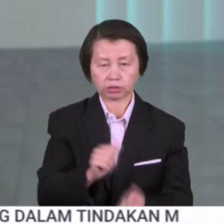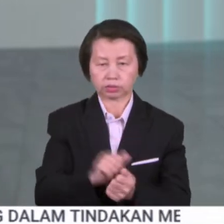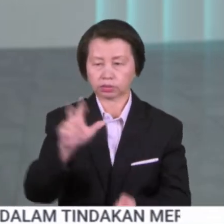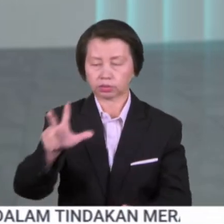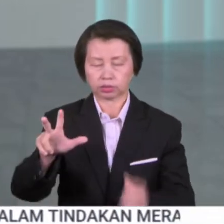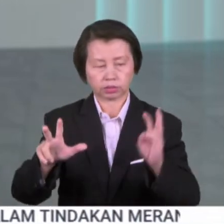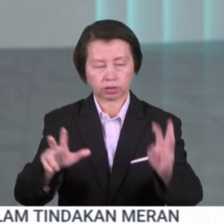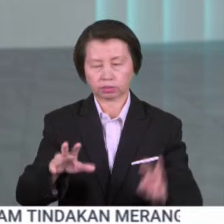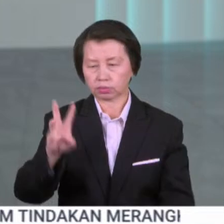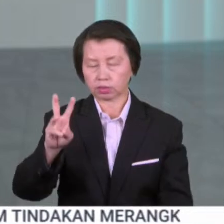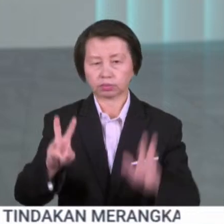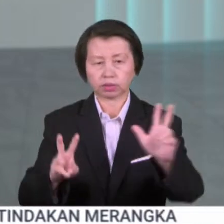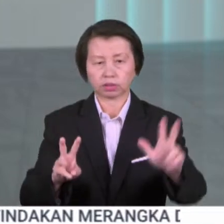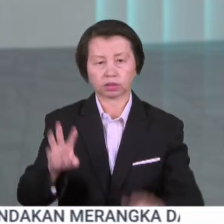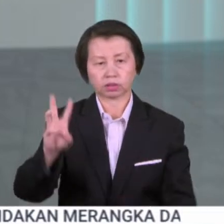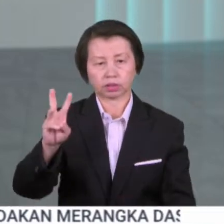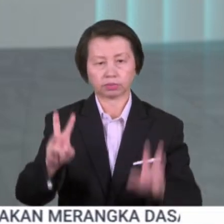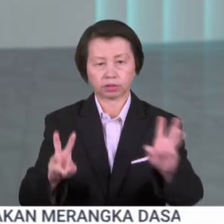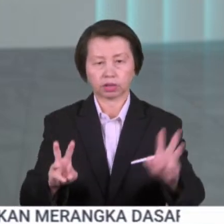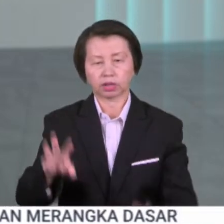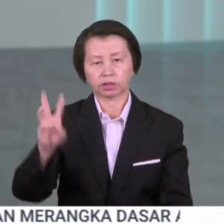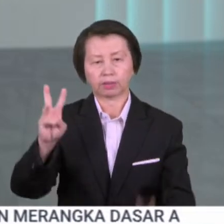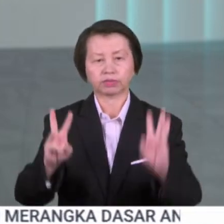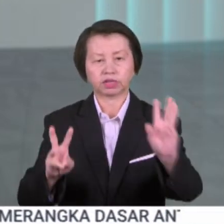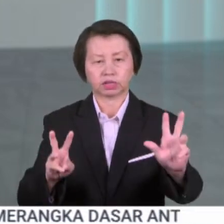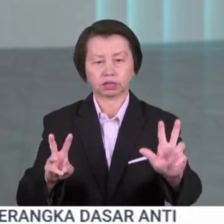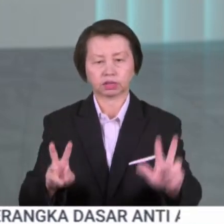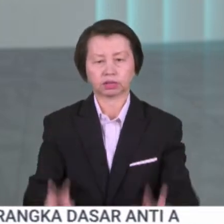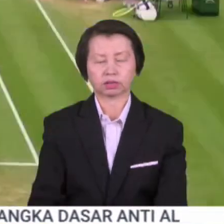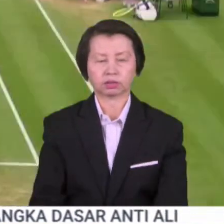36 6363 dan